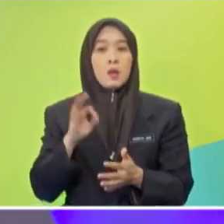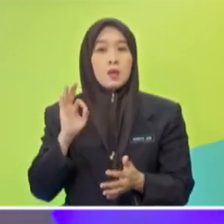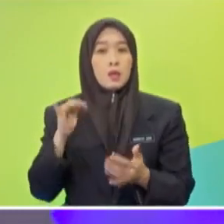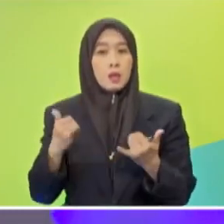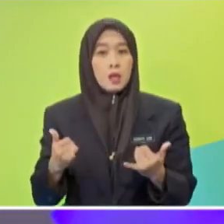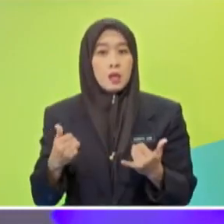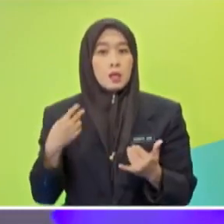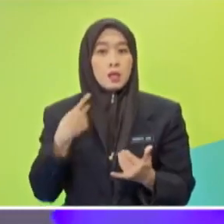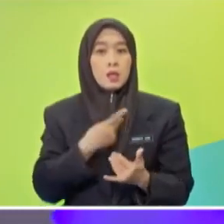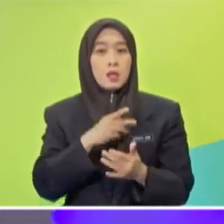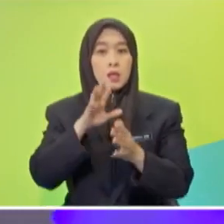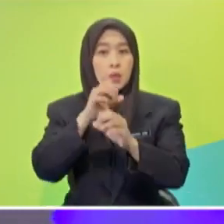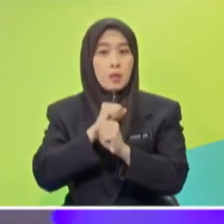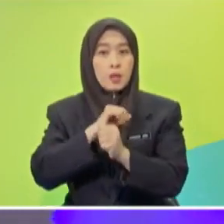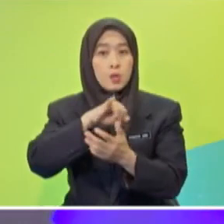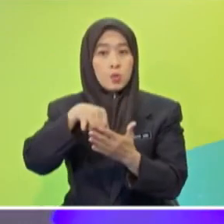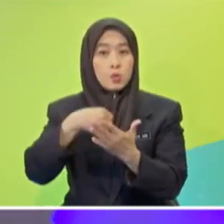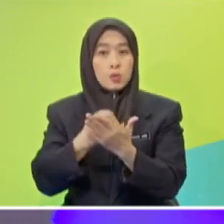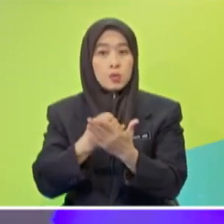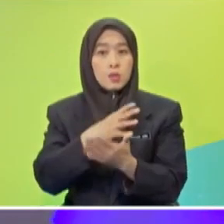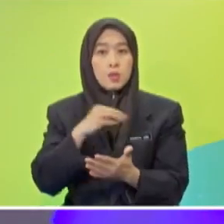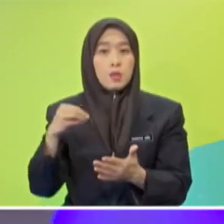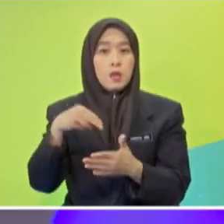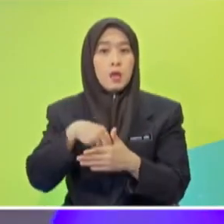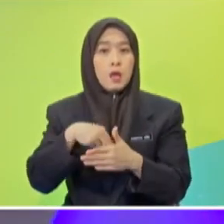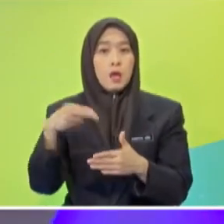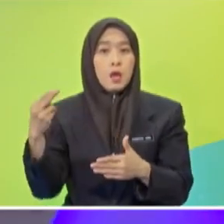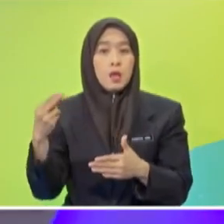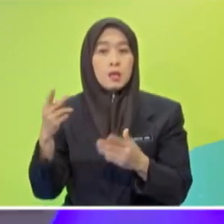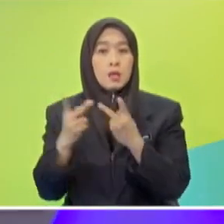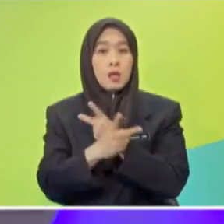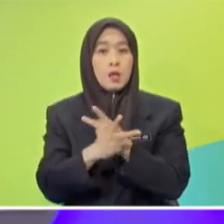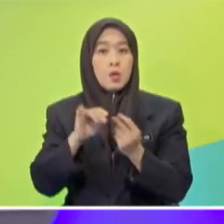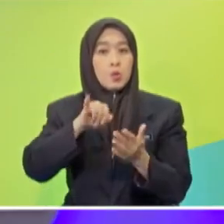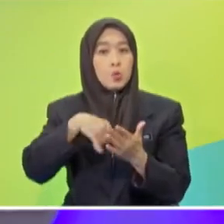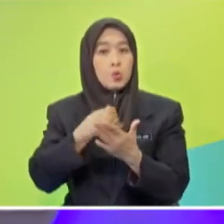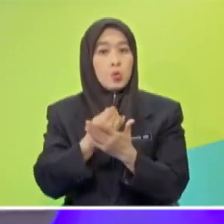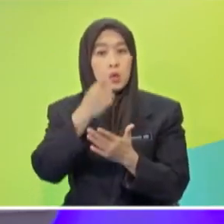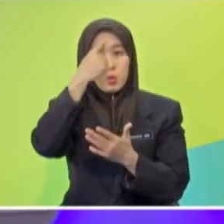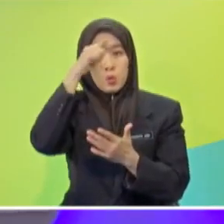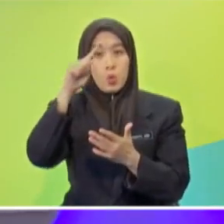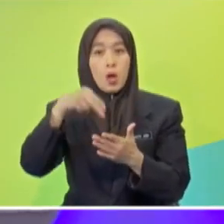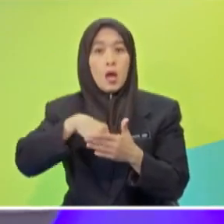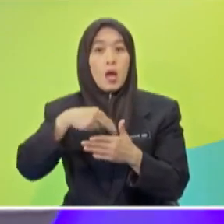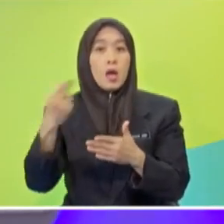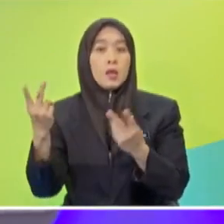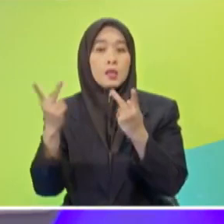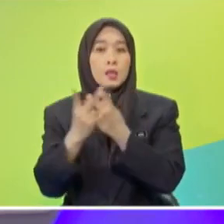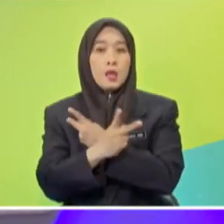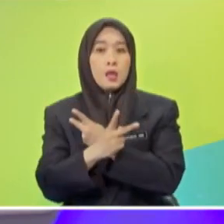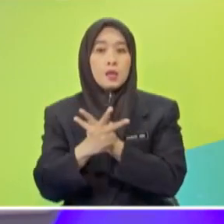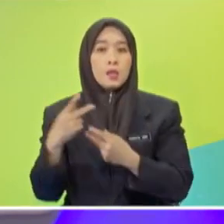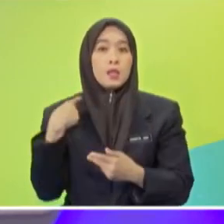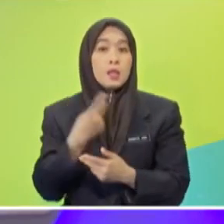dapatkan jumlah bagi hasil darah Oke jumlah bagi hasil Darah jadi kita kena tambah